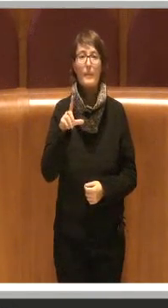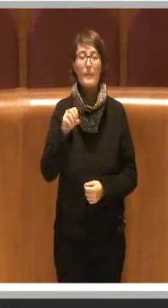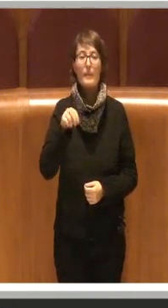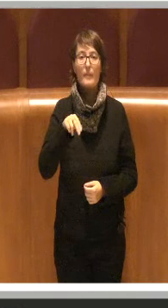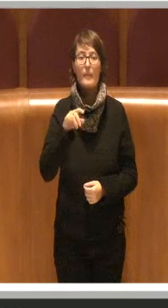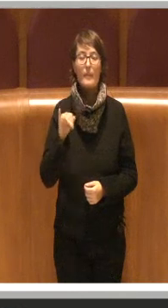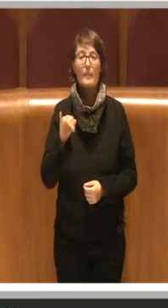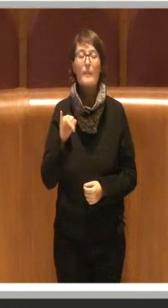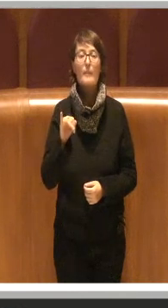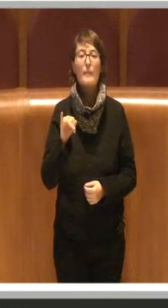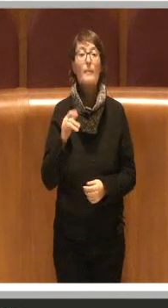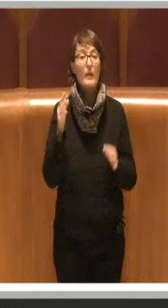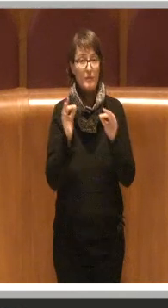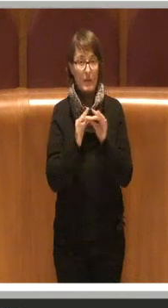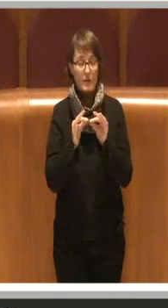Pelonzi.